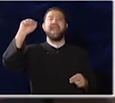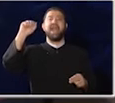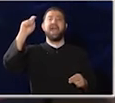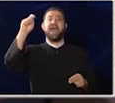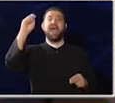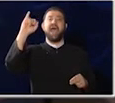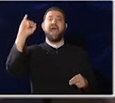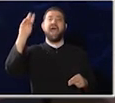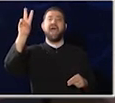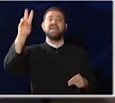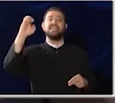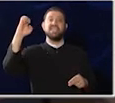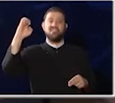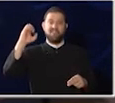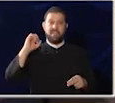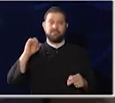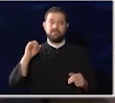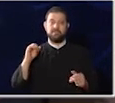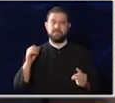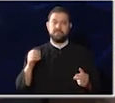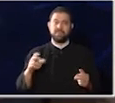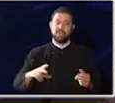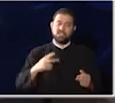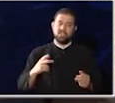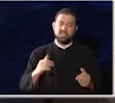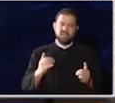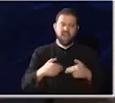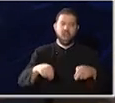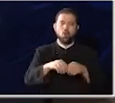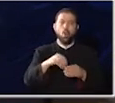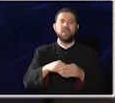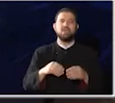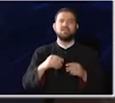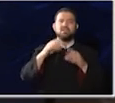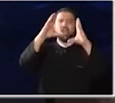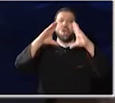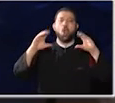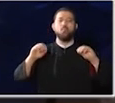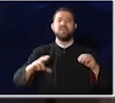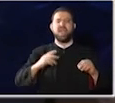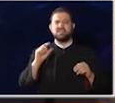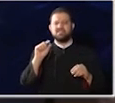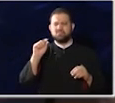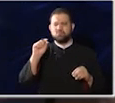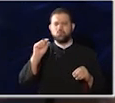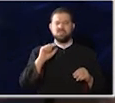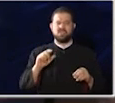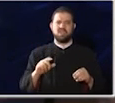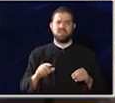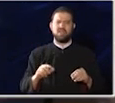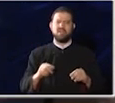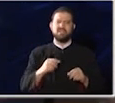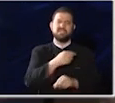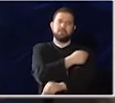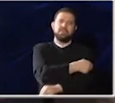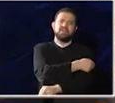oarecum lipsesc în spitalele noastre. Sunt compartimente la început, sunt foarte mici de îngrijiri